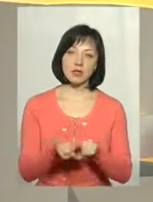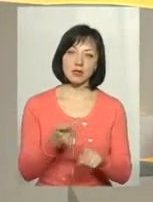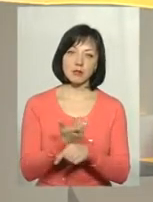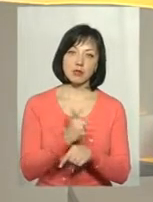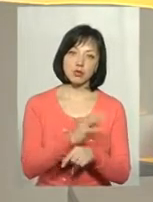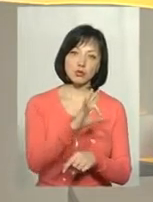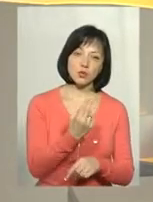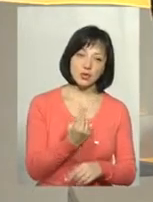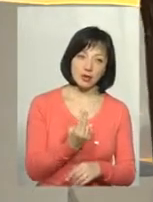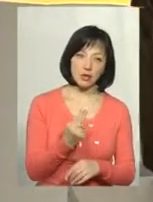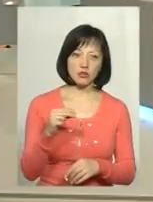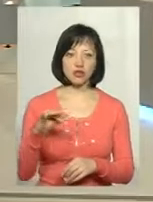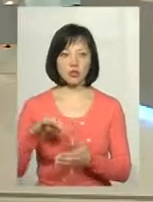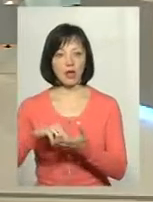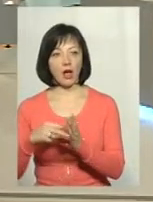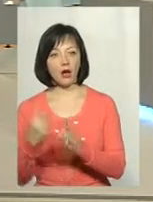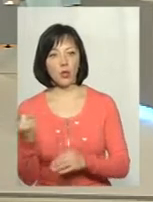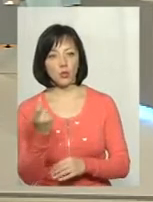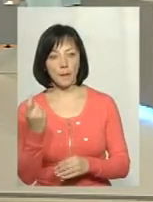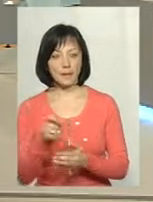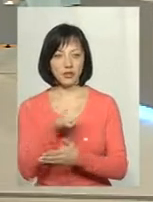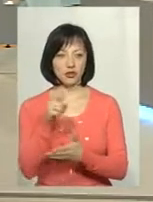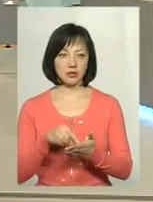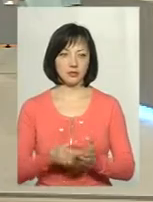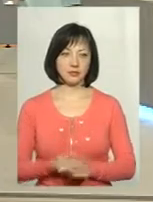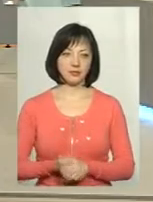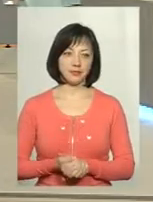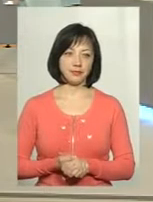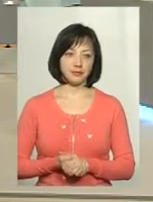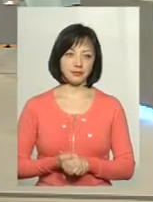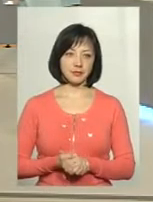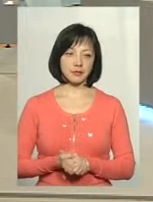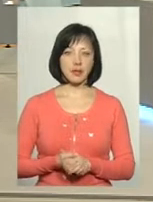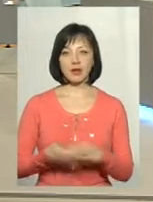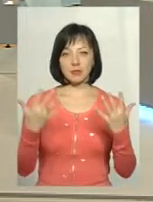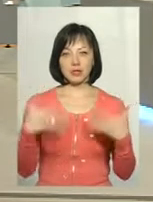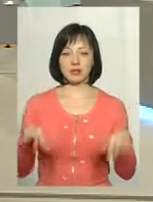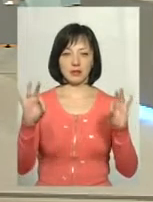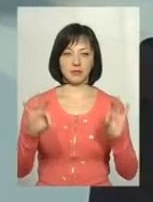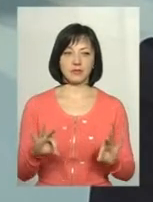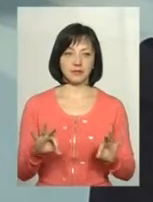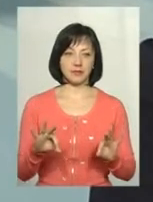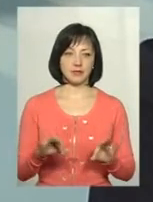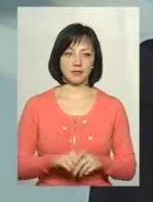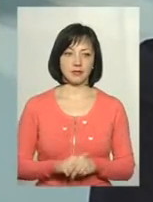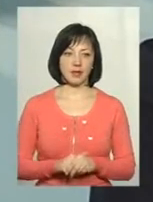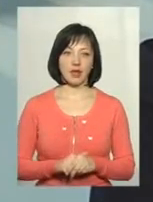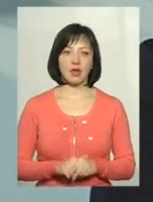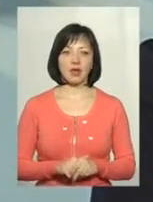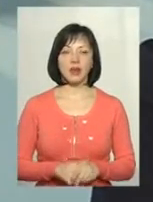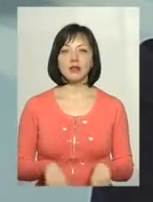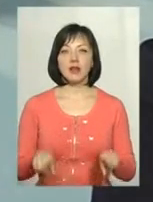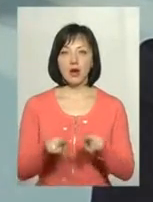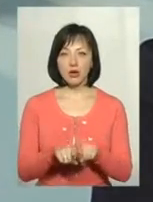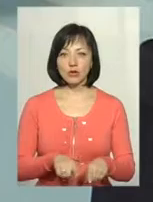більше соціальні складова, чи більше економічні складова? Ви знаєте, якщо так рахувати, то десь 50 на 50. Тому що також і